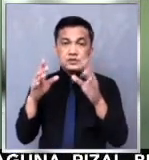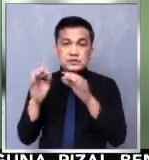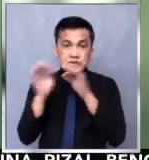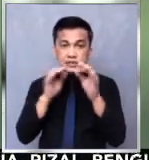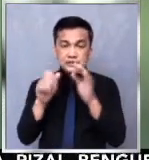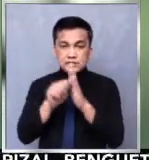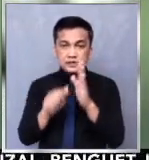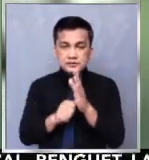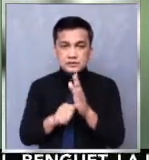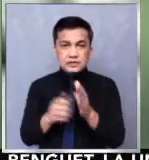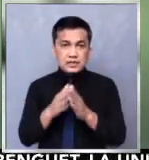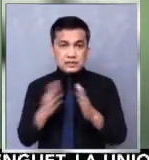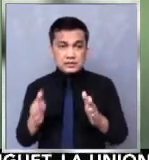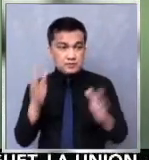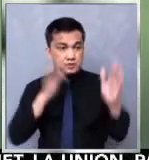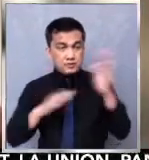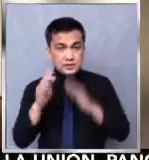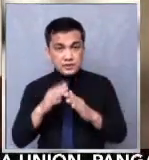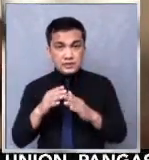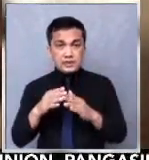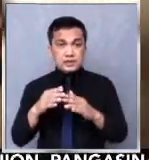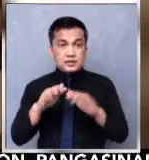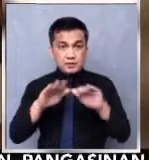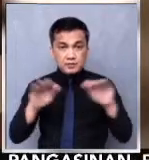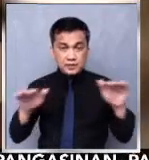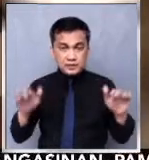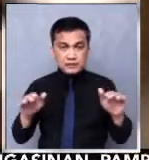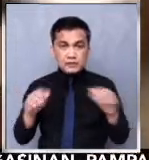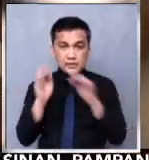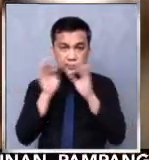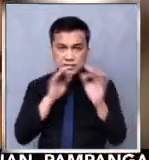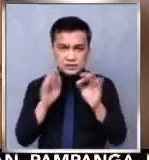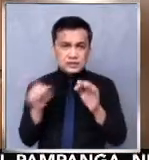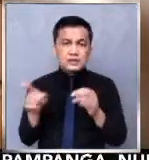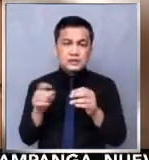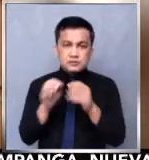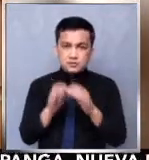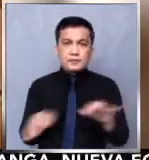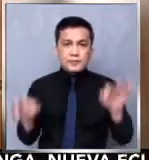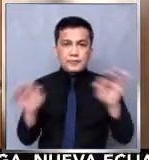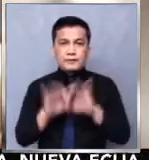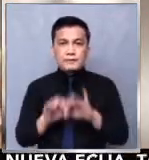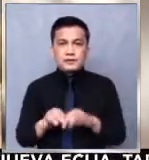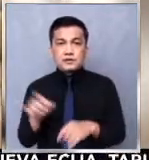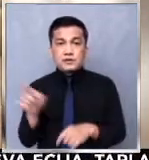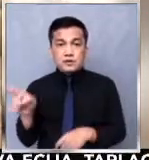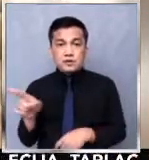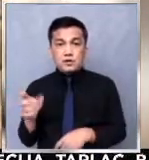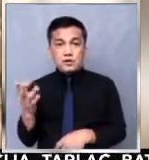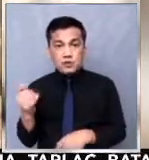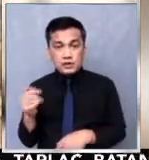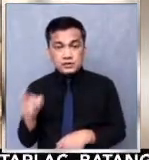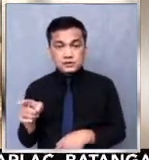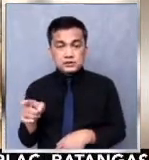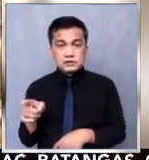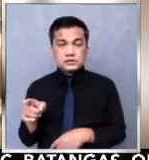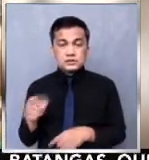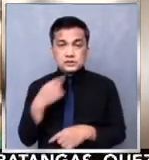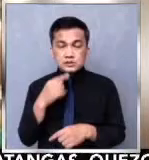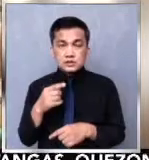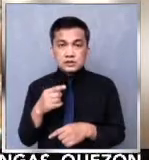na malululong dito. So napakalaking bagay because the group was busted